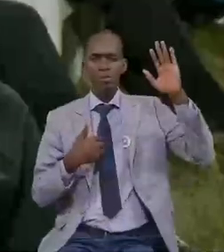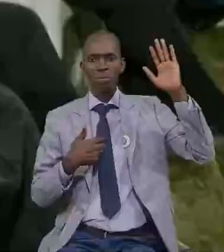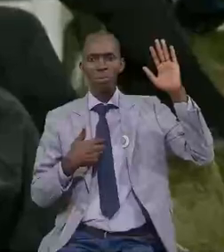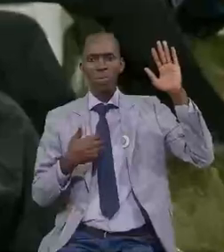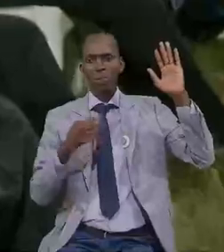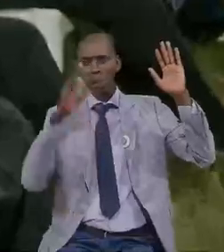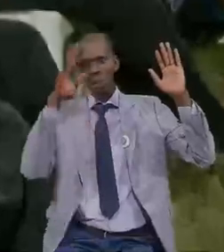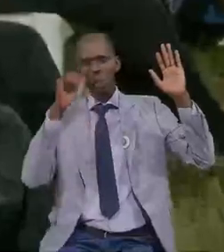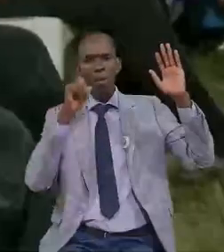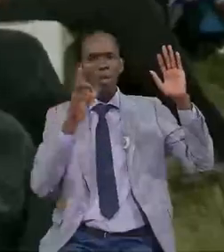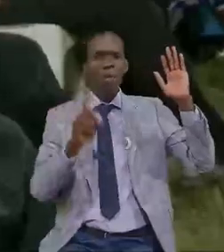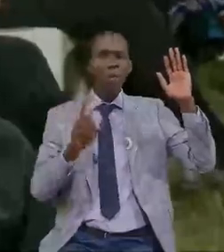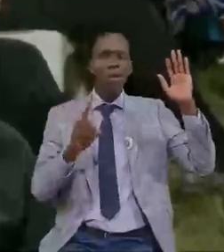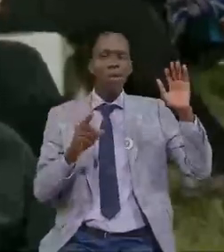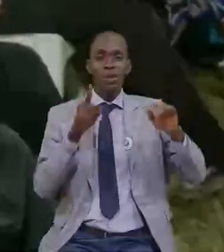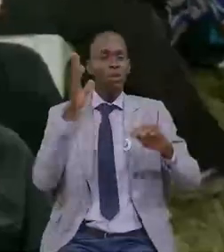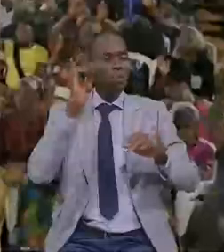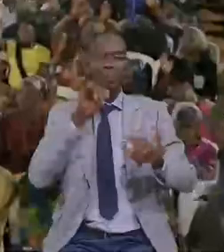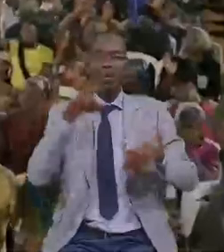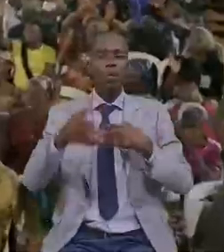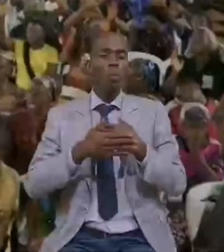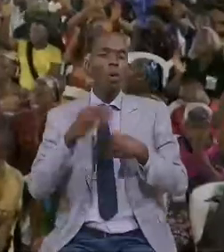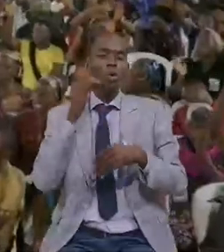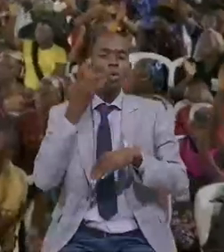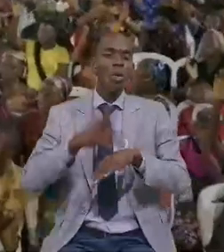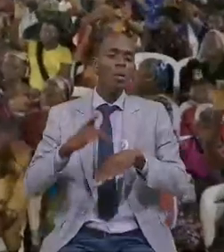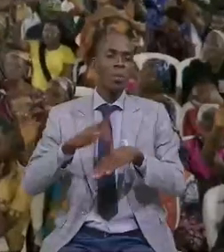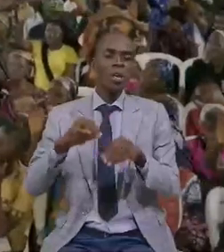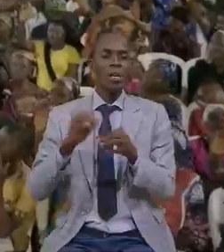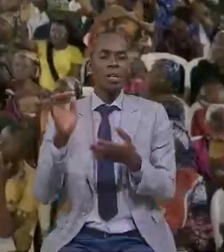Où est la personne? Vous n'allez pas rentrer chez vous les mains vides.